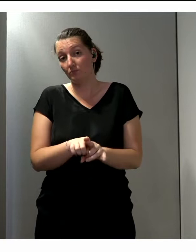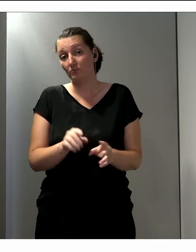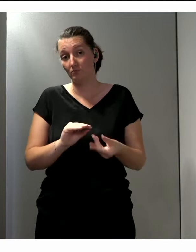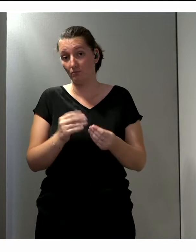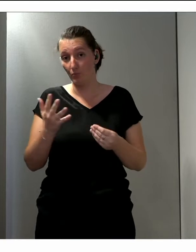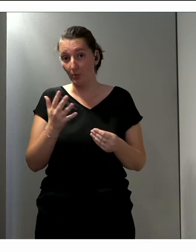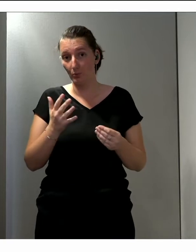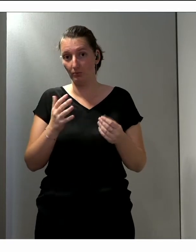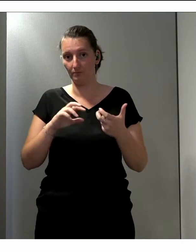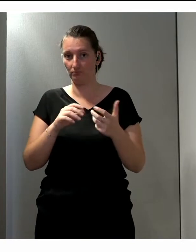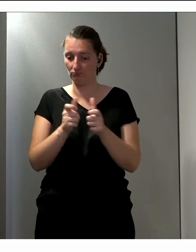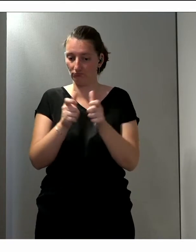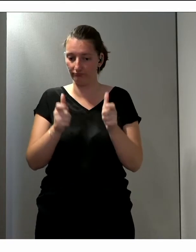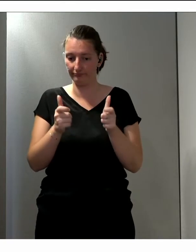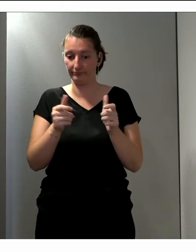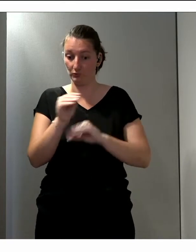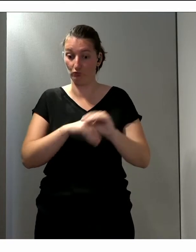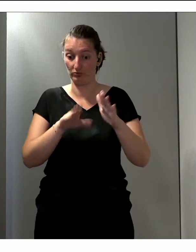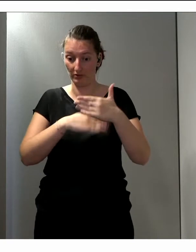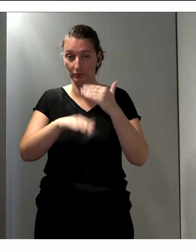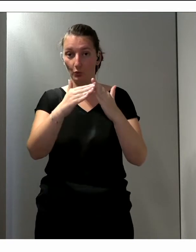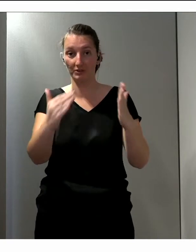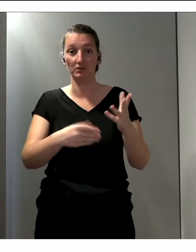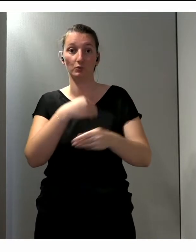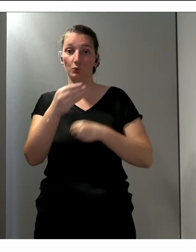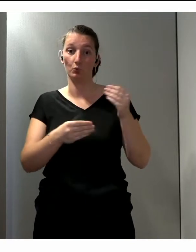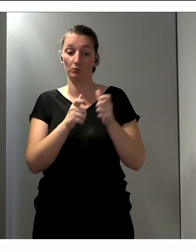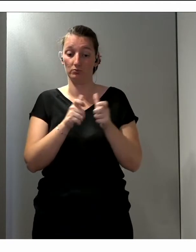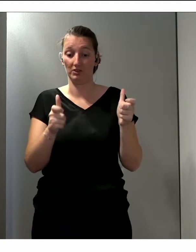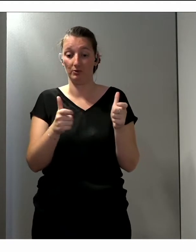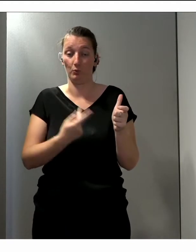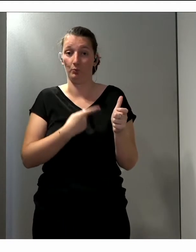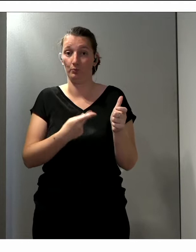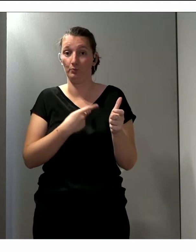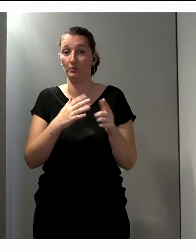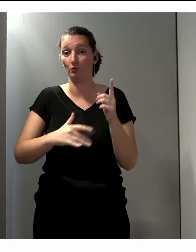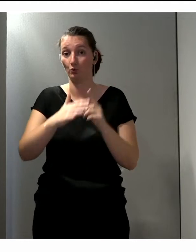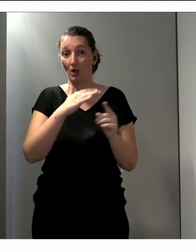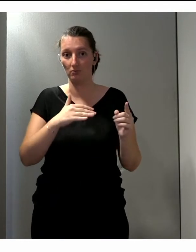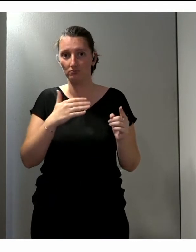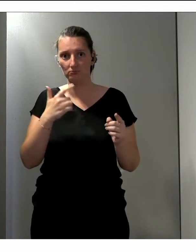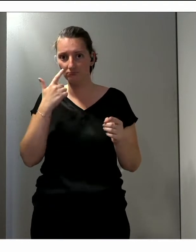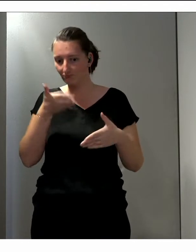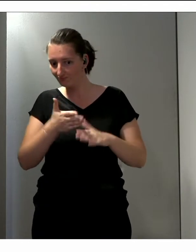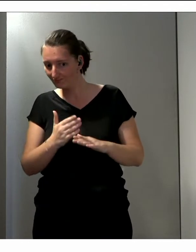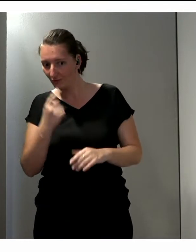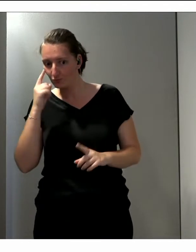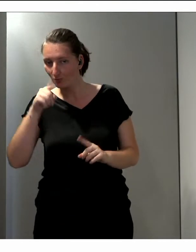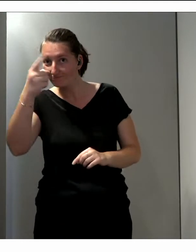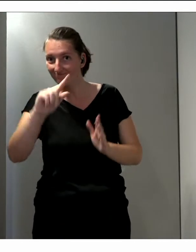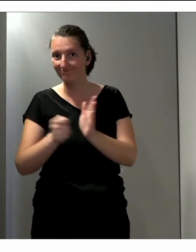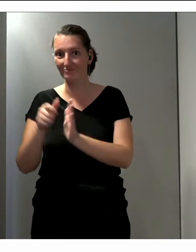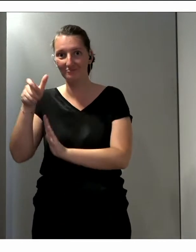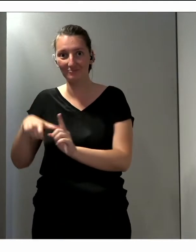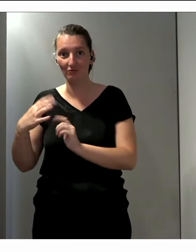l'absence de structures de soins à domicile, ça j'ai déjà dit, ou d'établissements médico-sociaux pour anticiper les sorties. Pour terminer